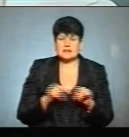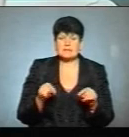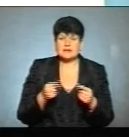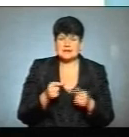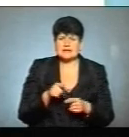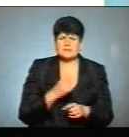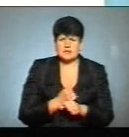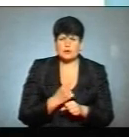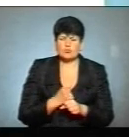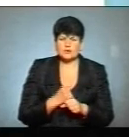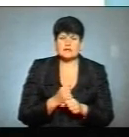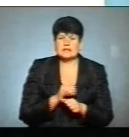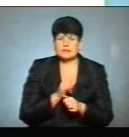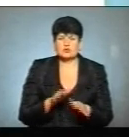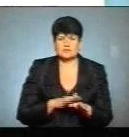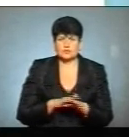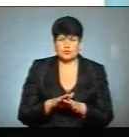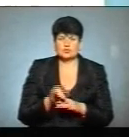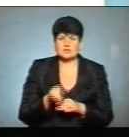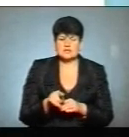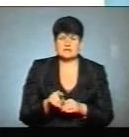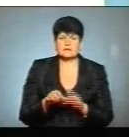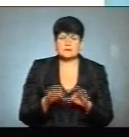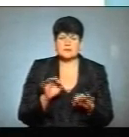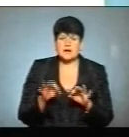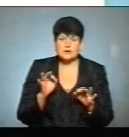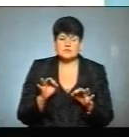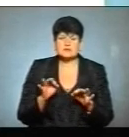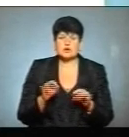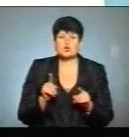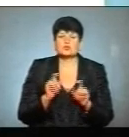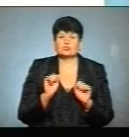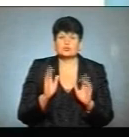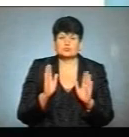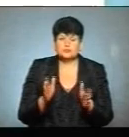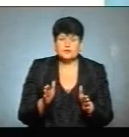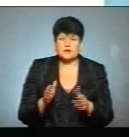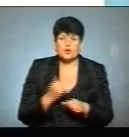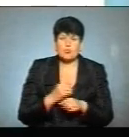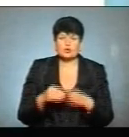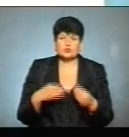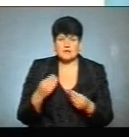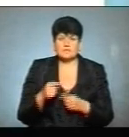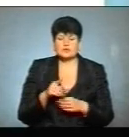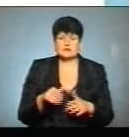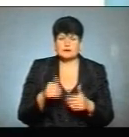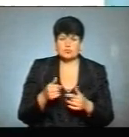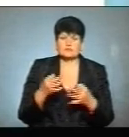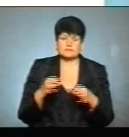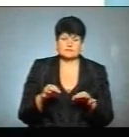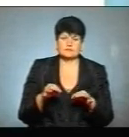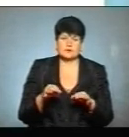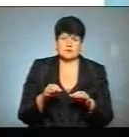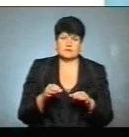є роботи, які не може ця людина виконувати. Тоді підбираються ті вакансії, які можуть бути. І роботодавці, зазвичай, вони дають вакансії